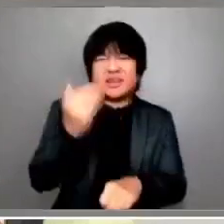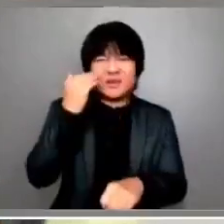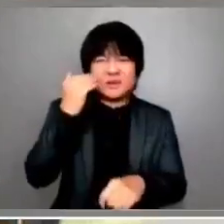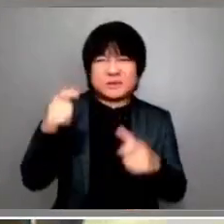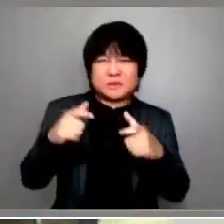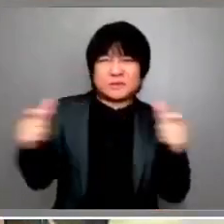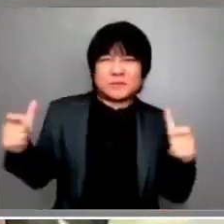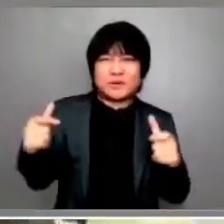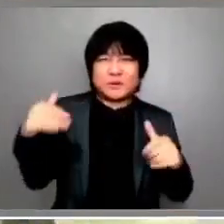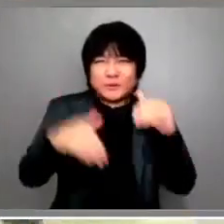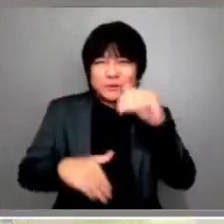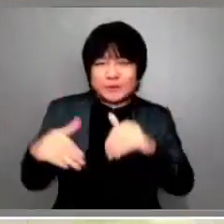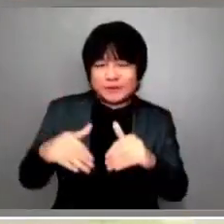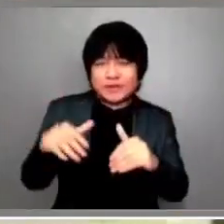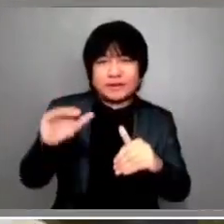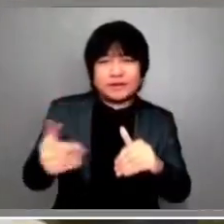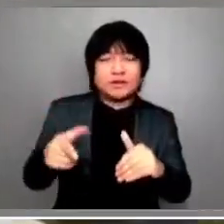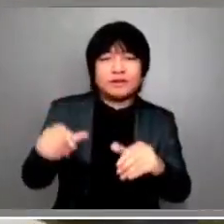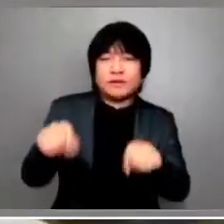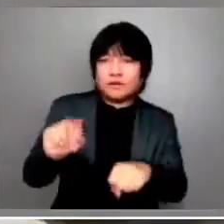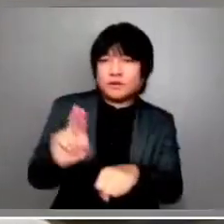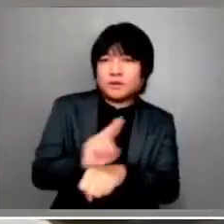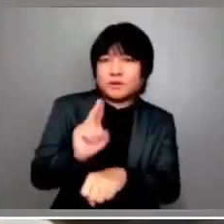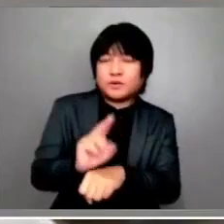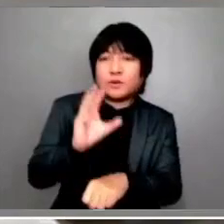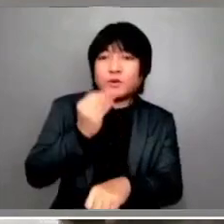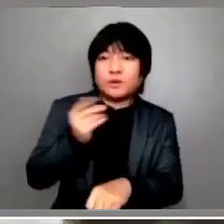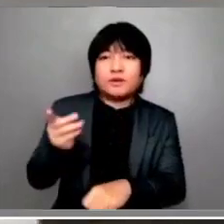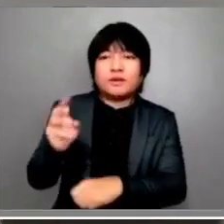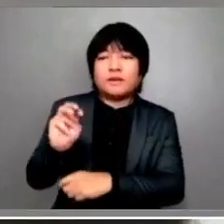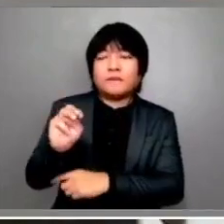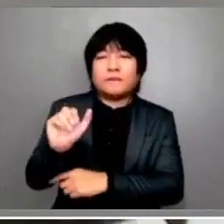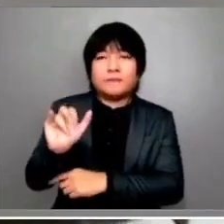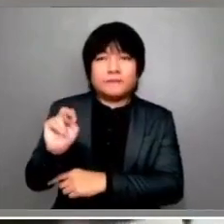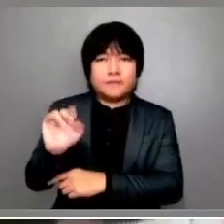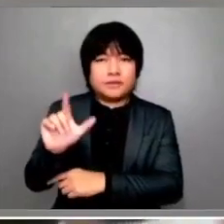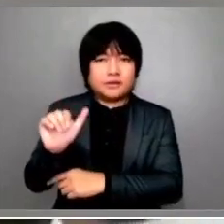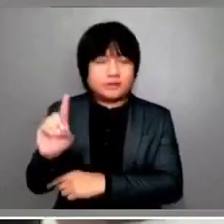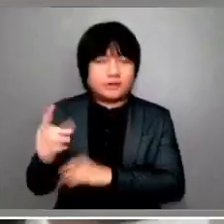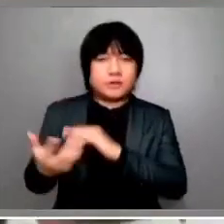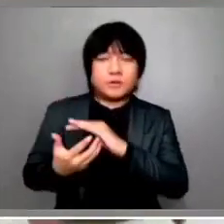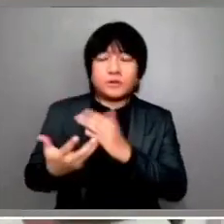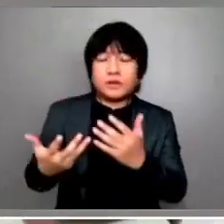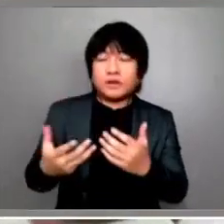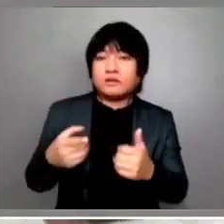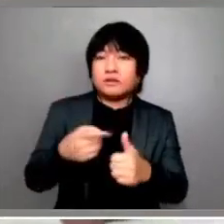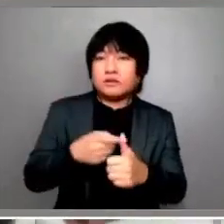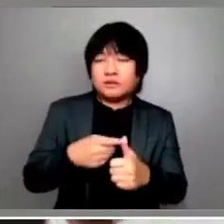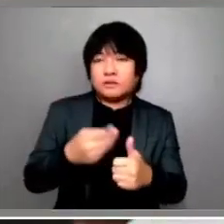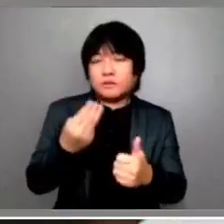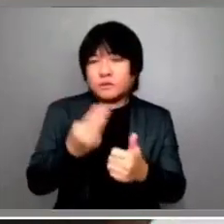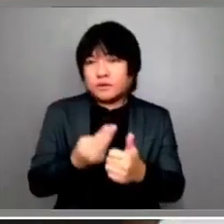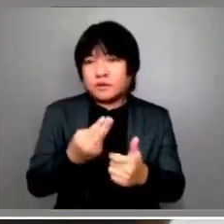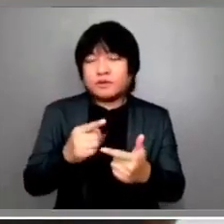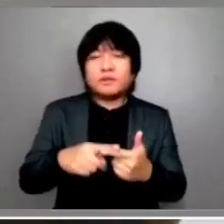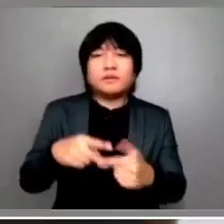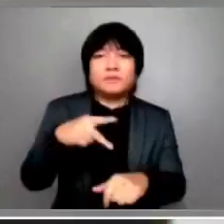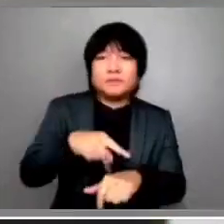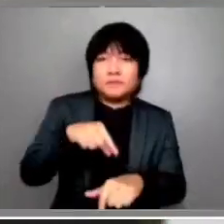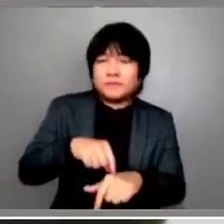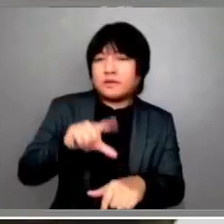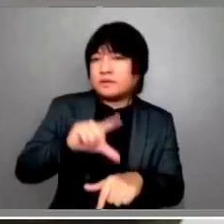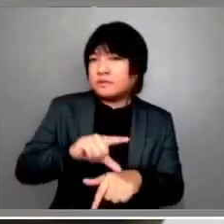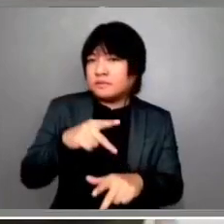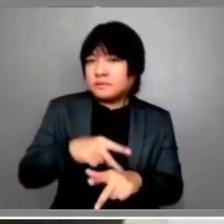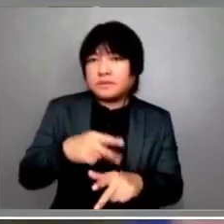na inaasang papakinabangan ng Maynilad customers sa Muntinlupa Parañaque Las Piñas gayon din sa Cavite ayon sa pangulo itinuturing